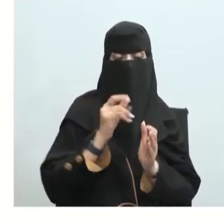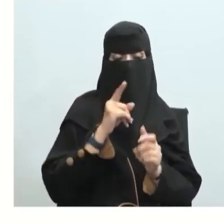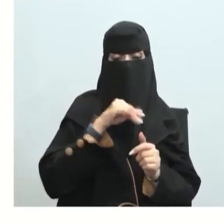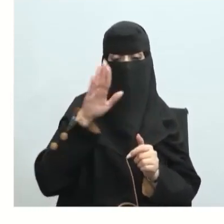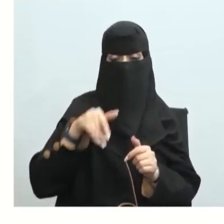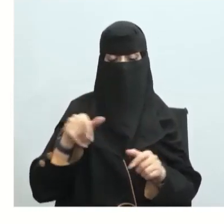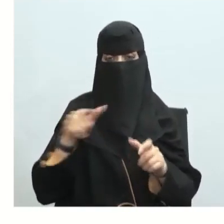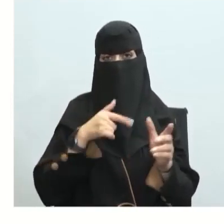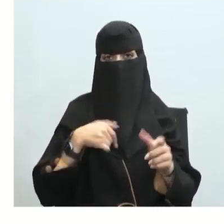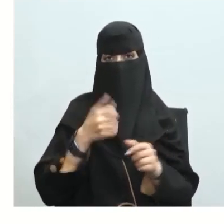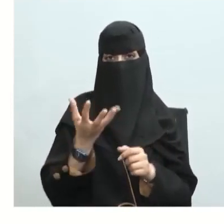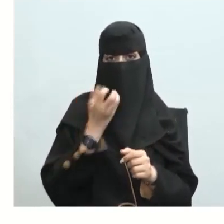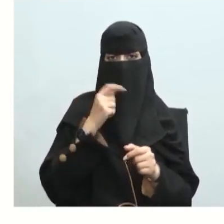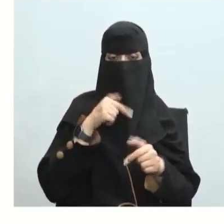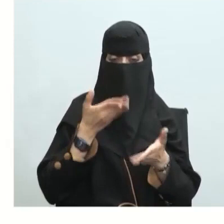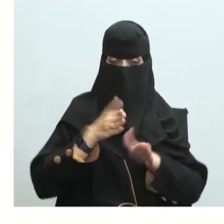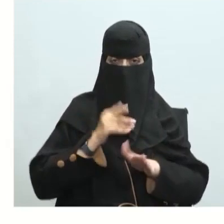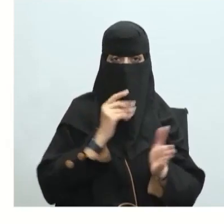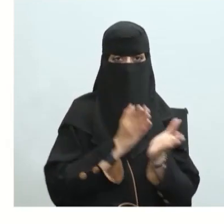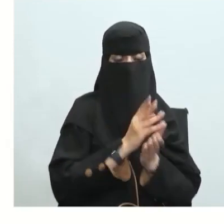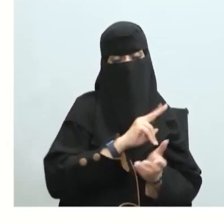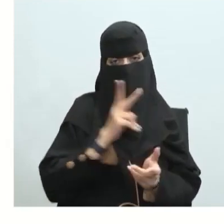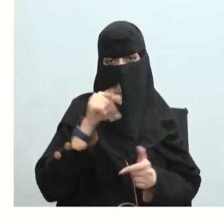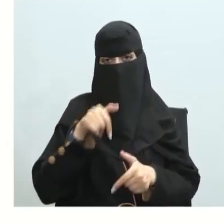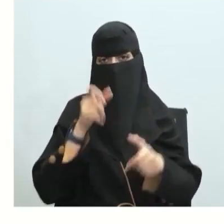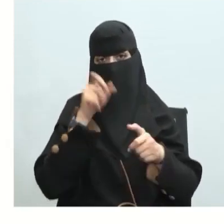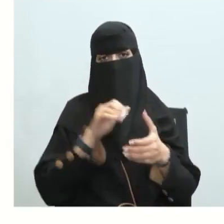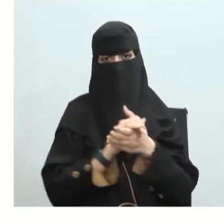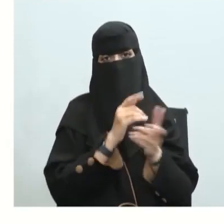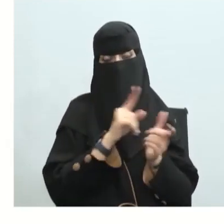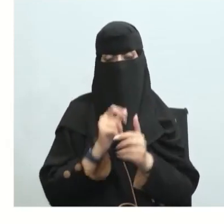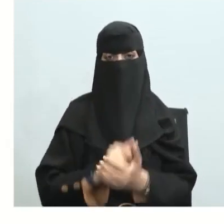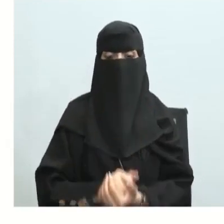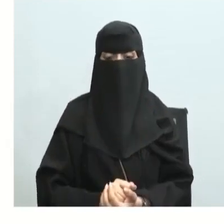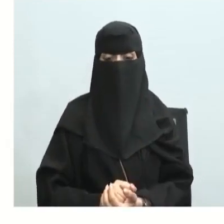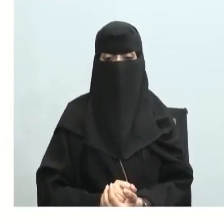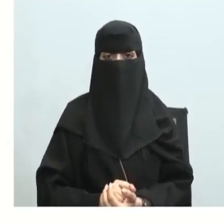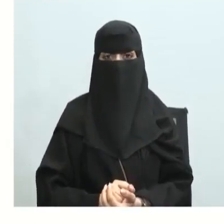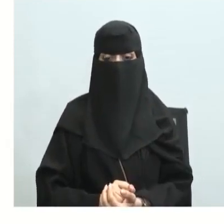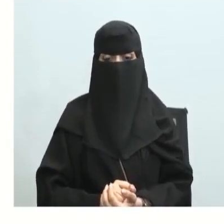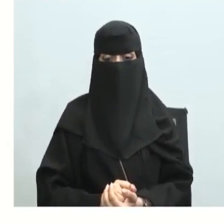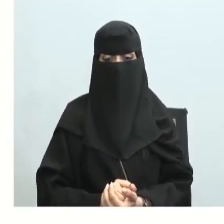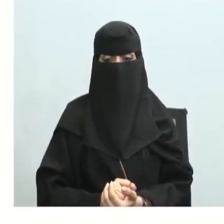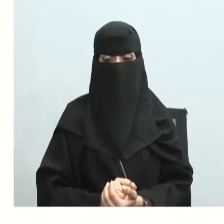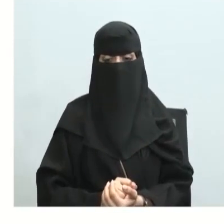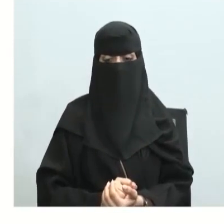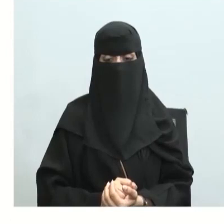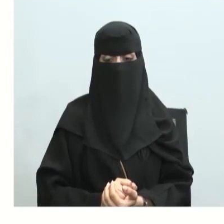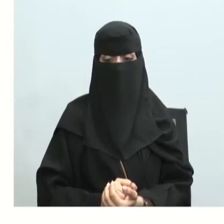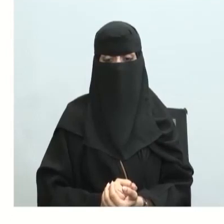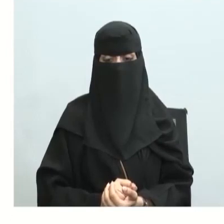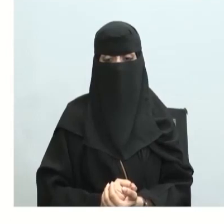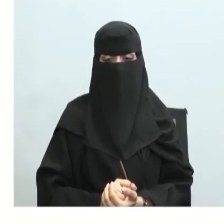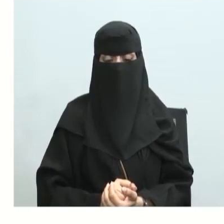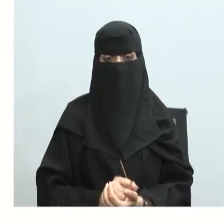وهذا من وسائل الجذ بامكانك ايضا ان تاتي بطريقه اخرى وزميلك يكتب وهذا يكتب وهكذا جميل